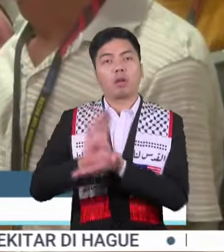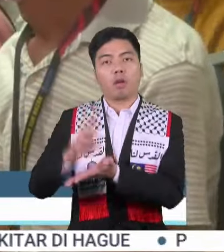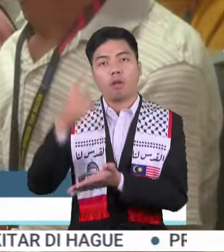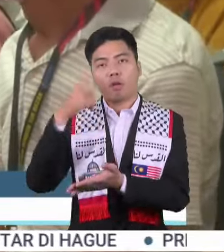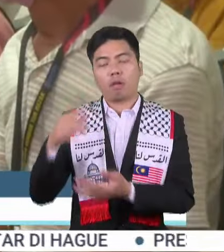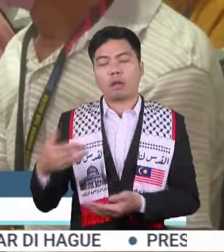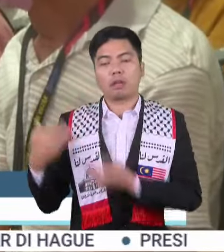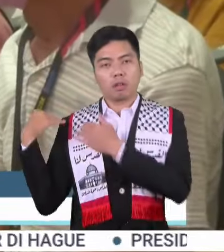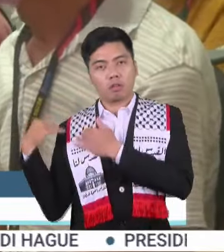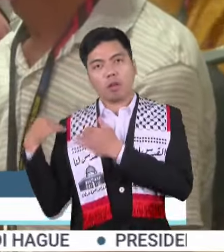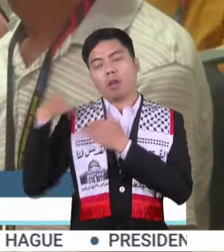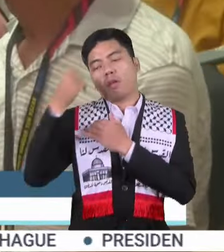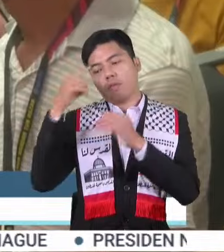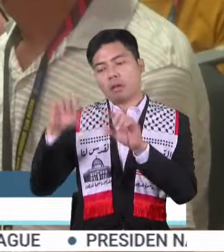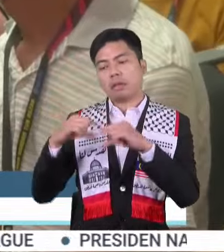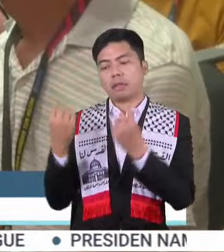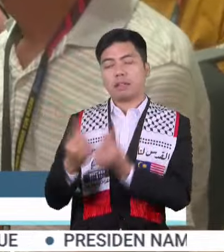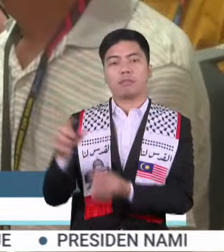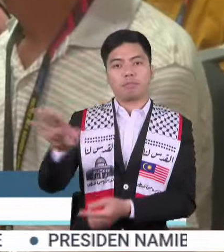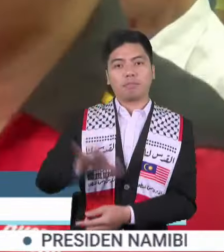dengan golongan memerlukan.